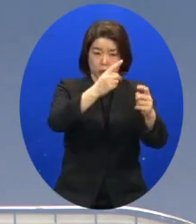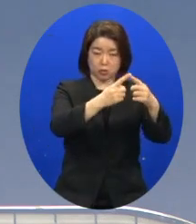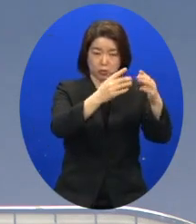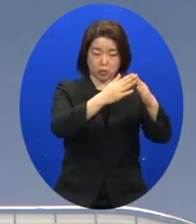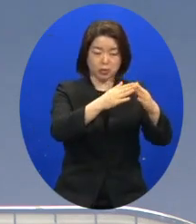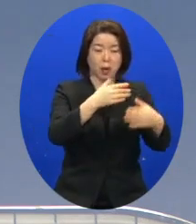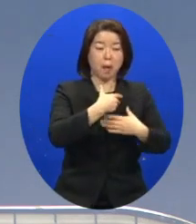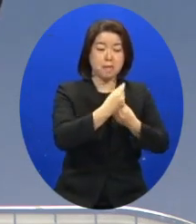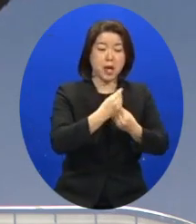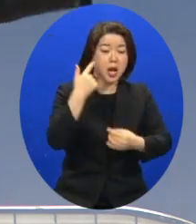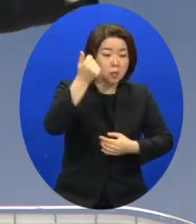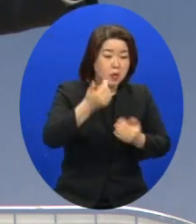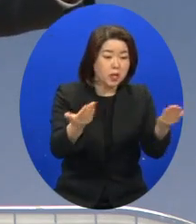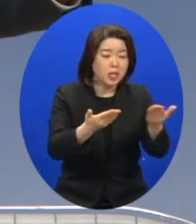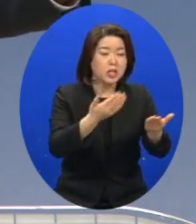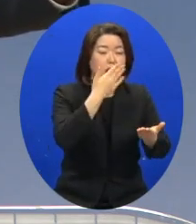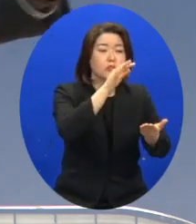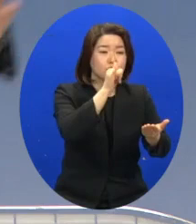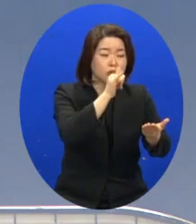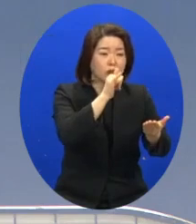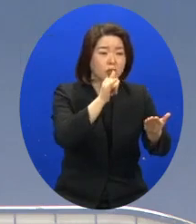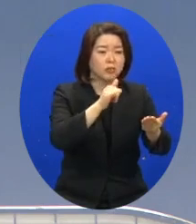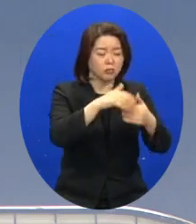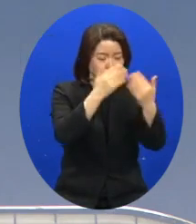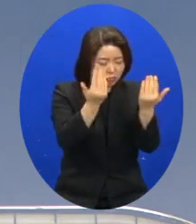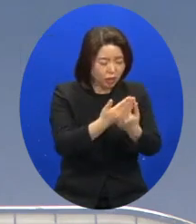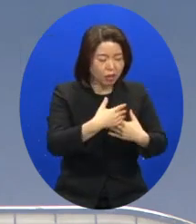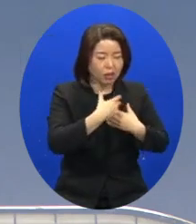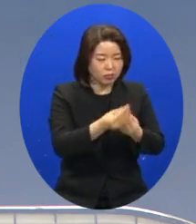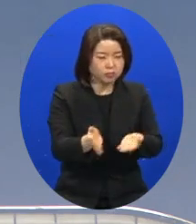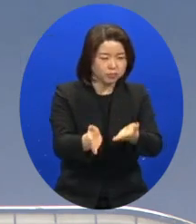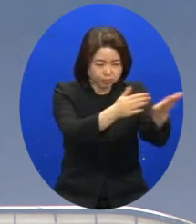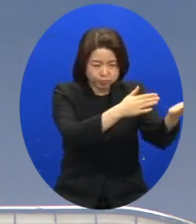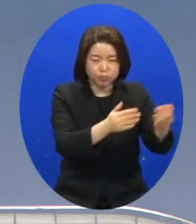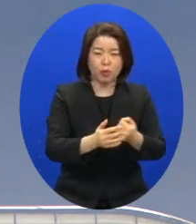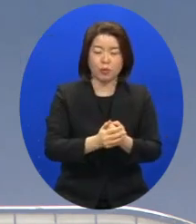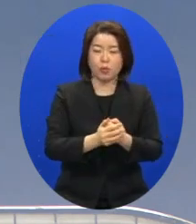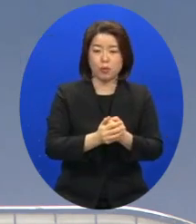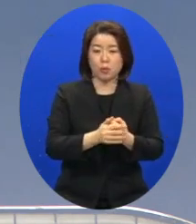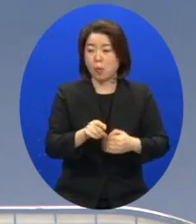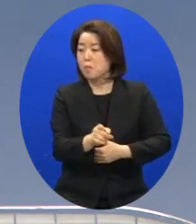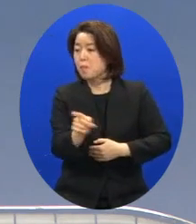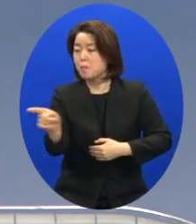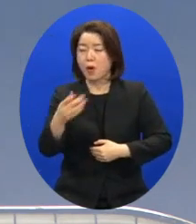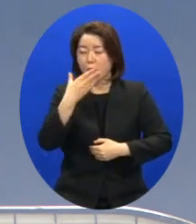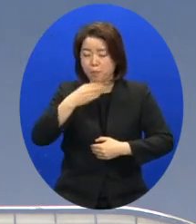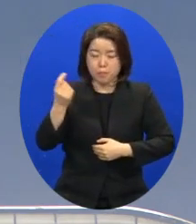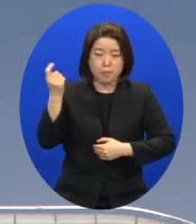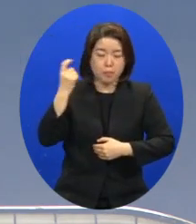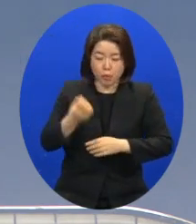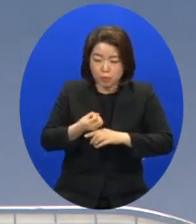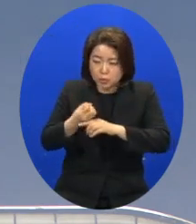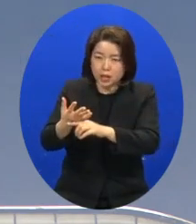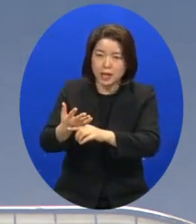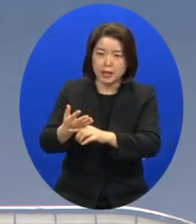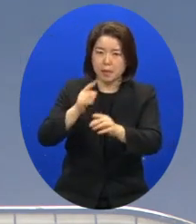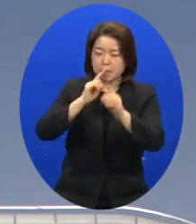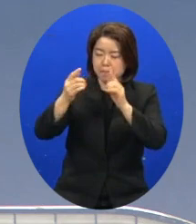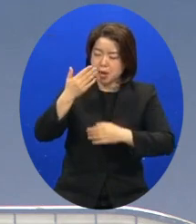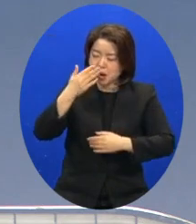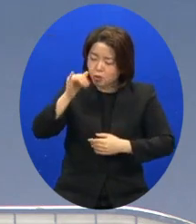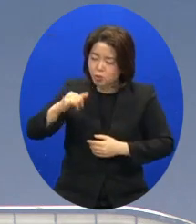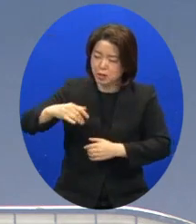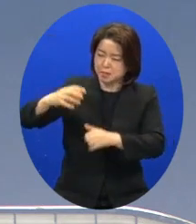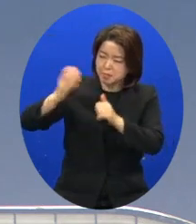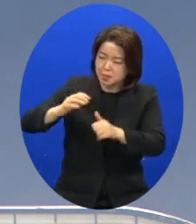그걸 다 내려놓고 그리고는 복음을 전하려고 말할 수 없는 지금 핍박과 어려운